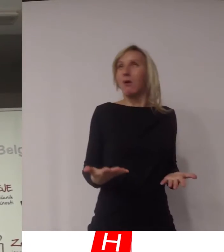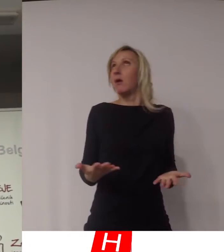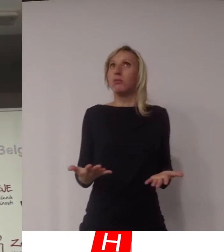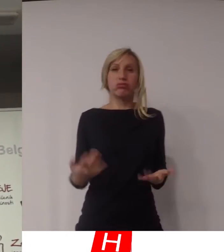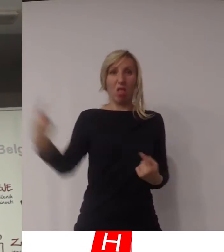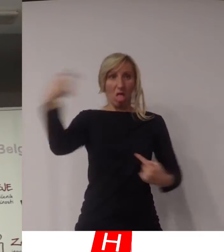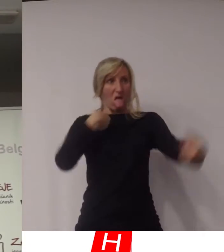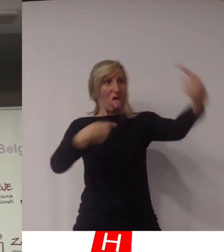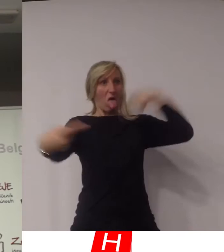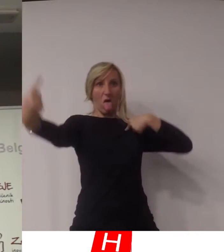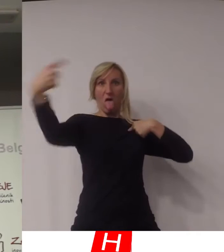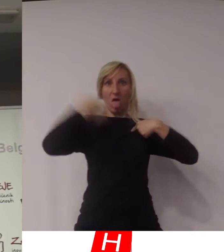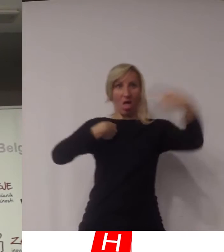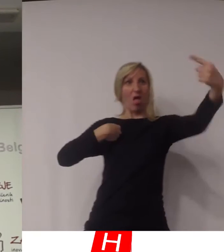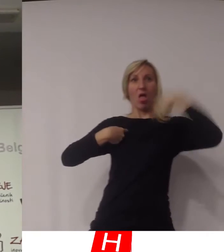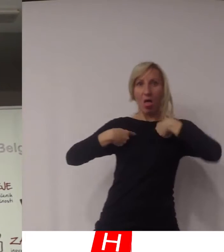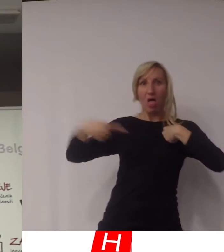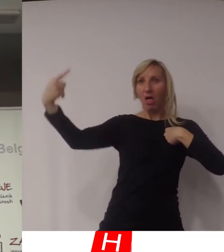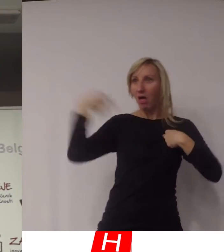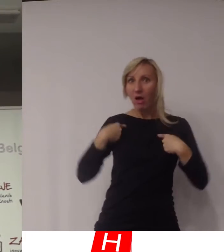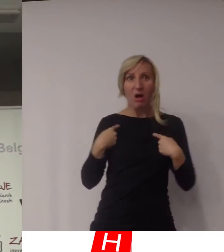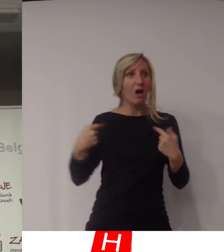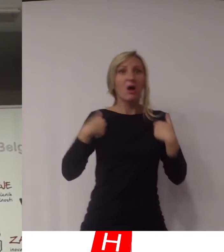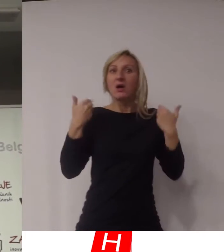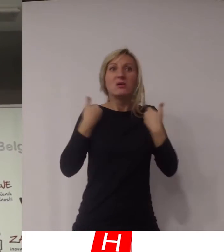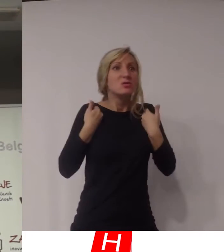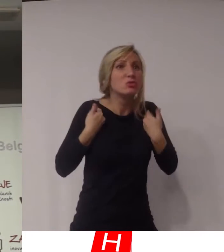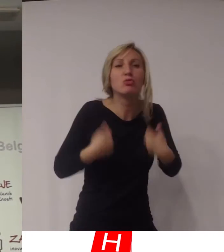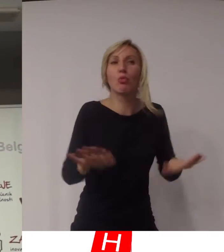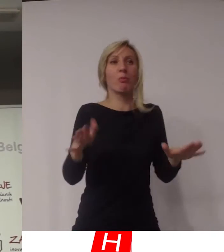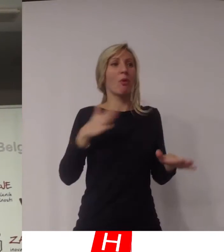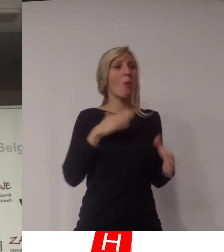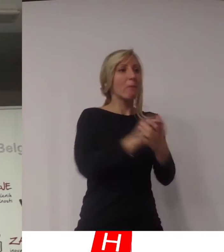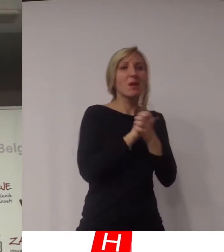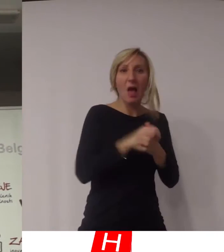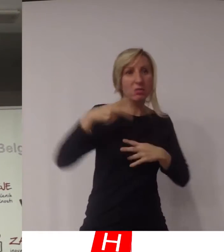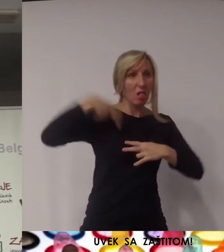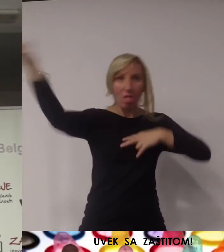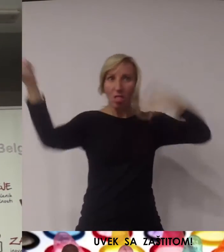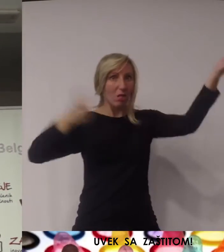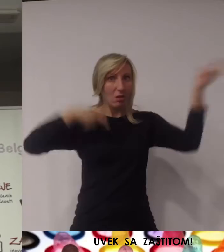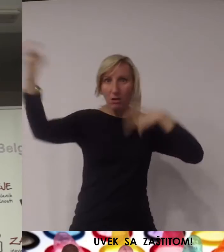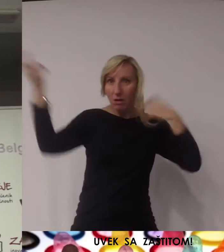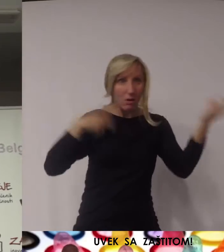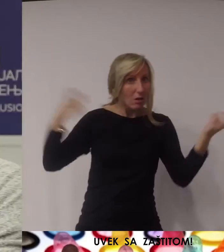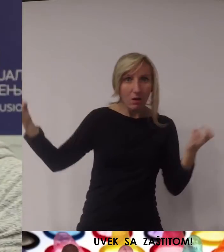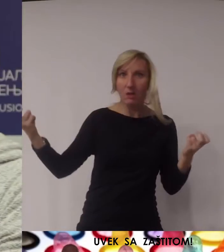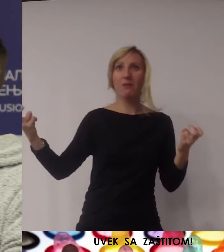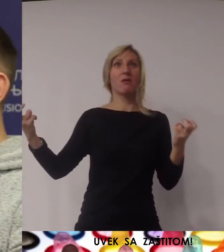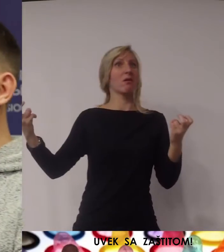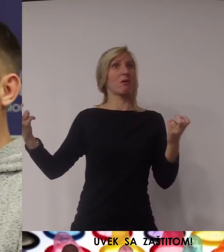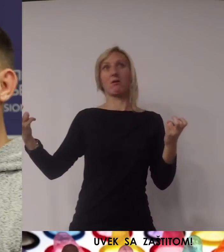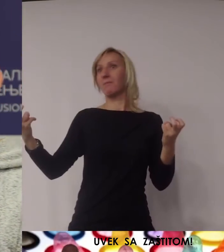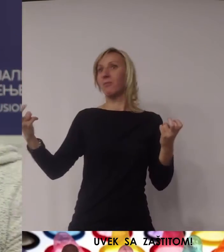Upiranje prstom sa svih strana, izgubio sam najbliže prijatelje, a negde se sama po